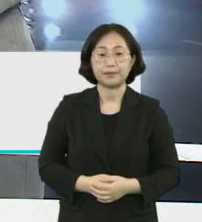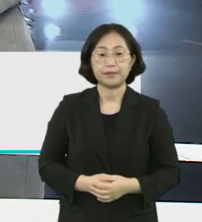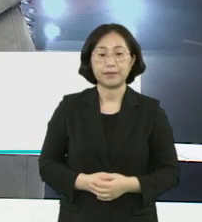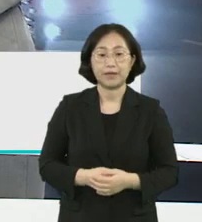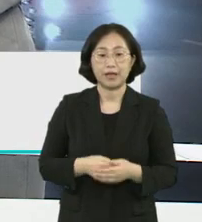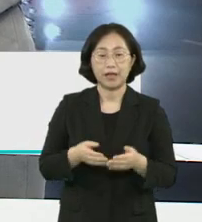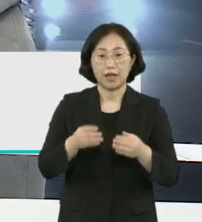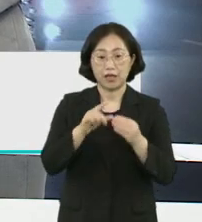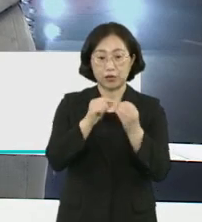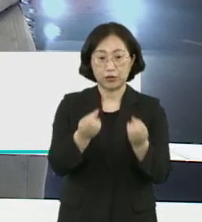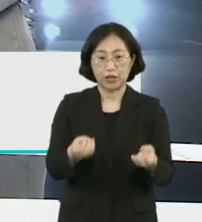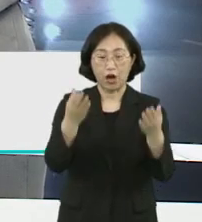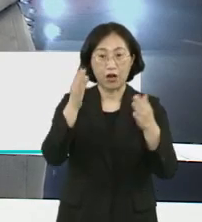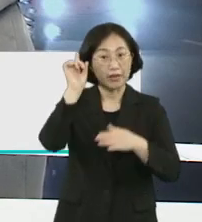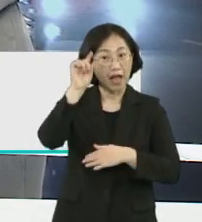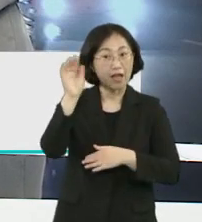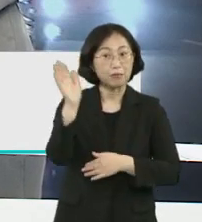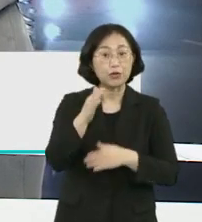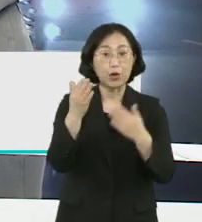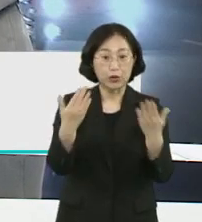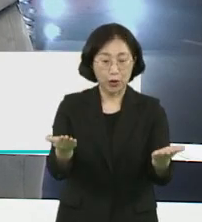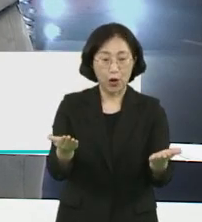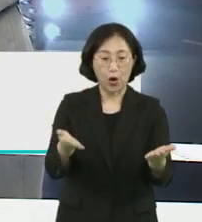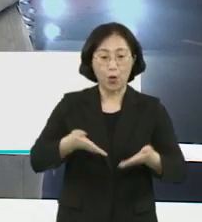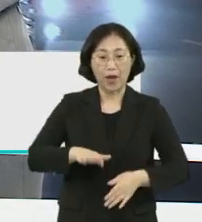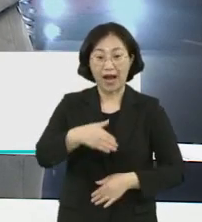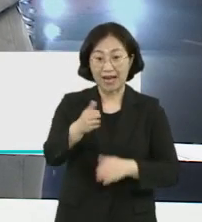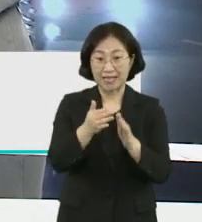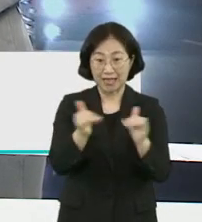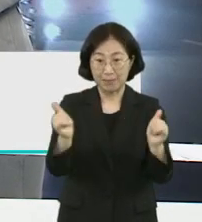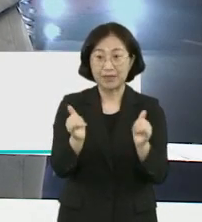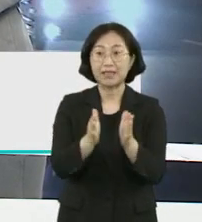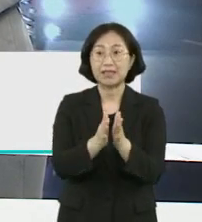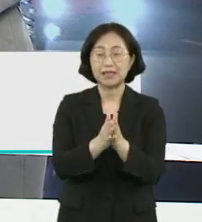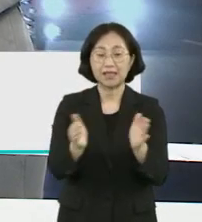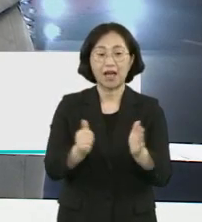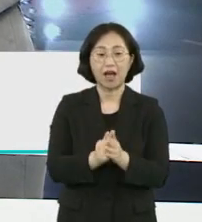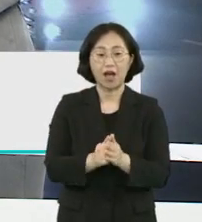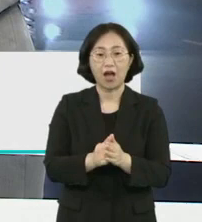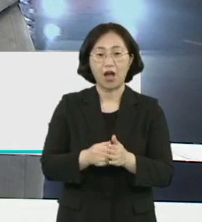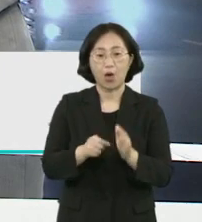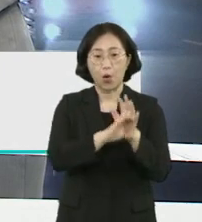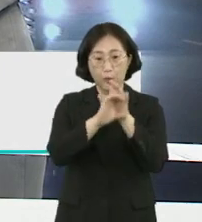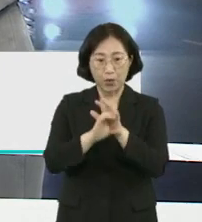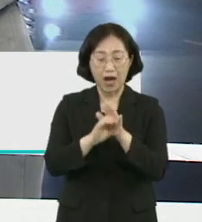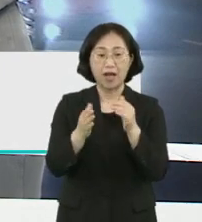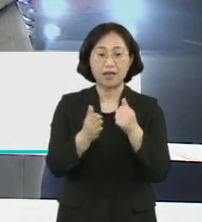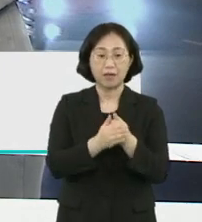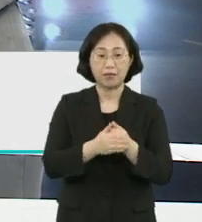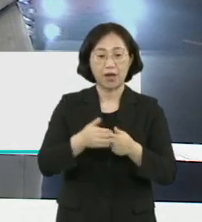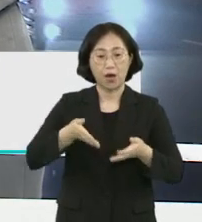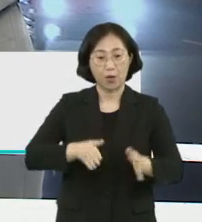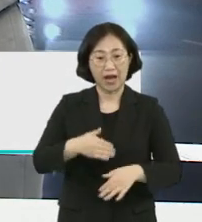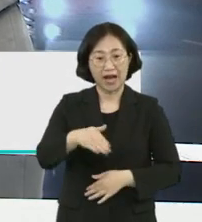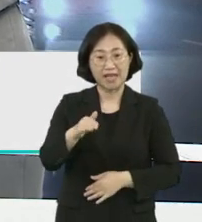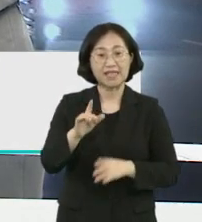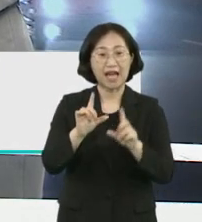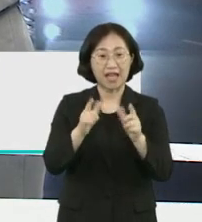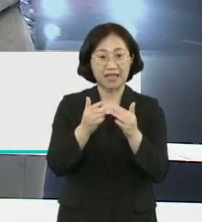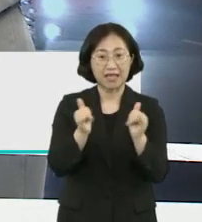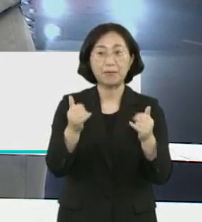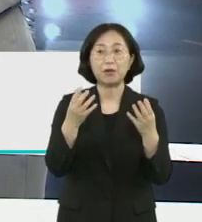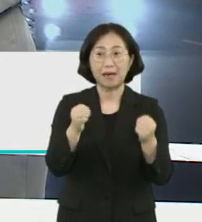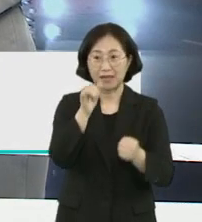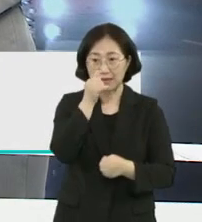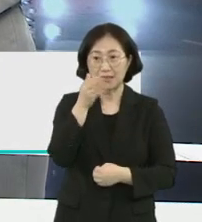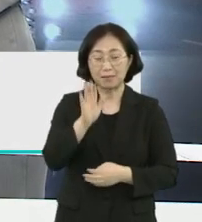추석 연휴를 하루 앞두고 본격적인 귀성 행렬이 시작됐습니다. 코로나19로 고향 방문을 자제하는 분위기가 있지만 그래도 명절인